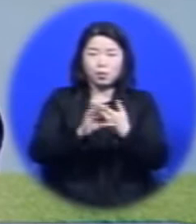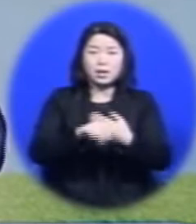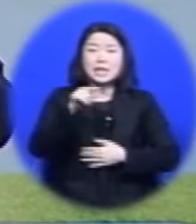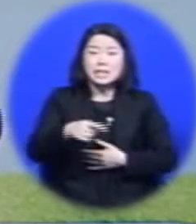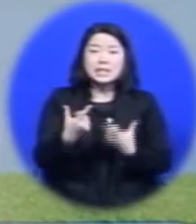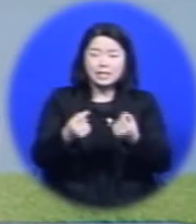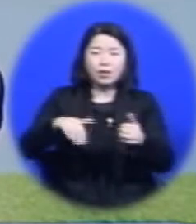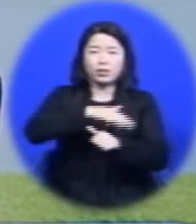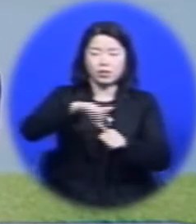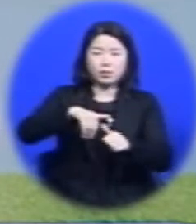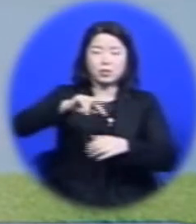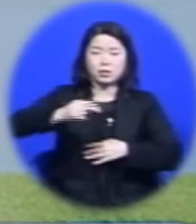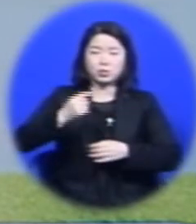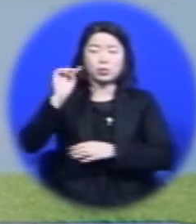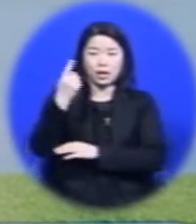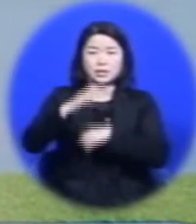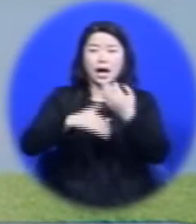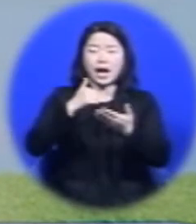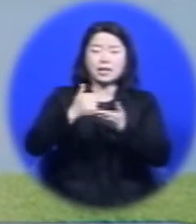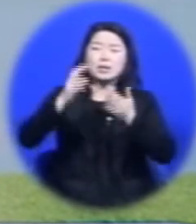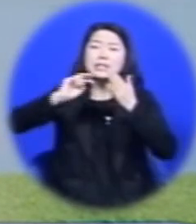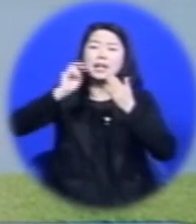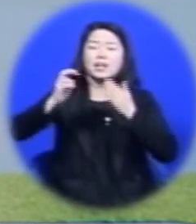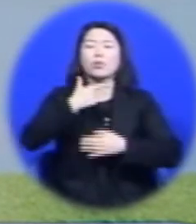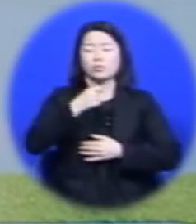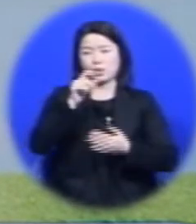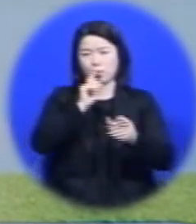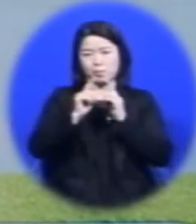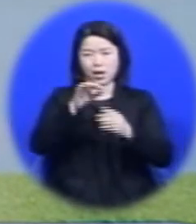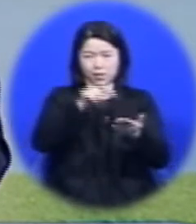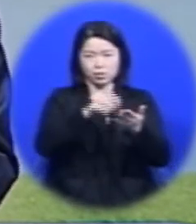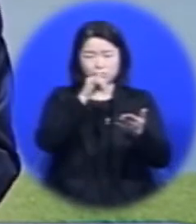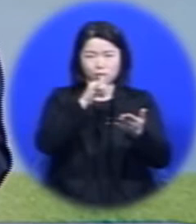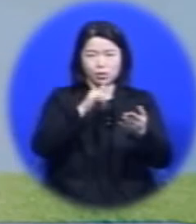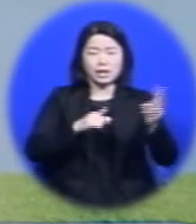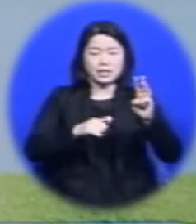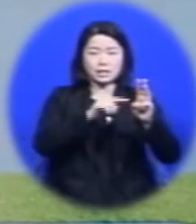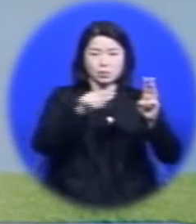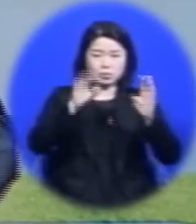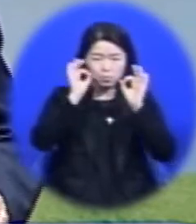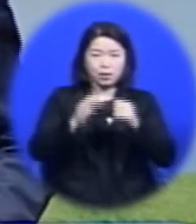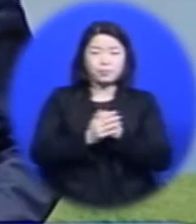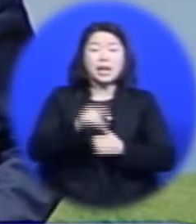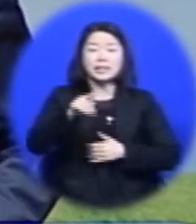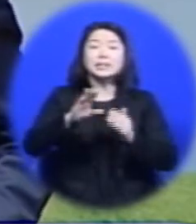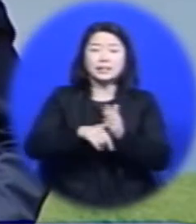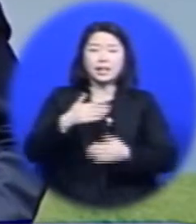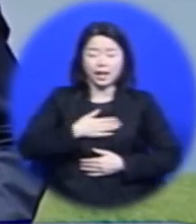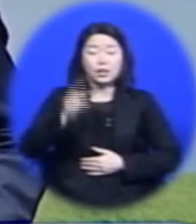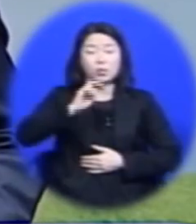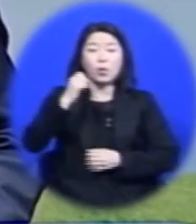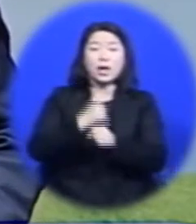형편에서 도 다윗은 하나님을 찬양하게 따고 말하는 거야 30절 부터 보면 그때 나는 노래를